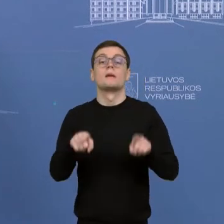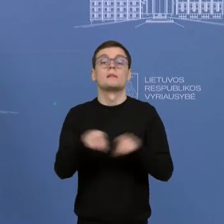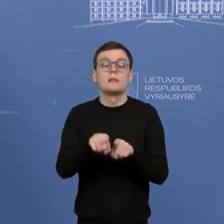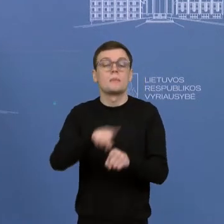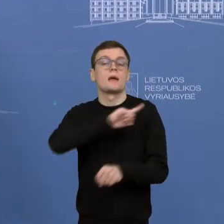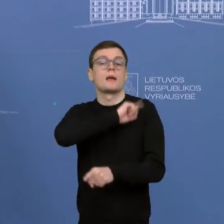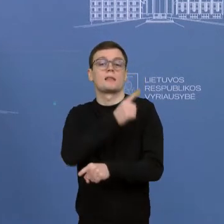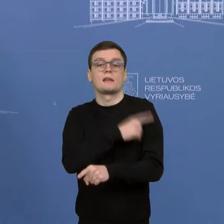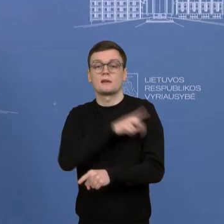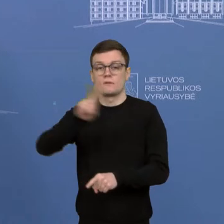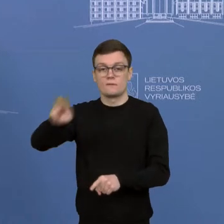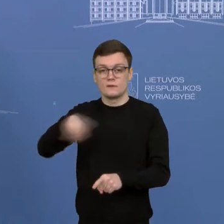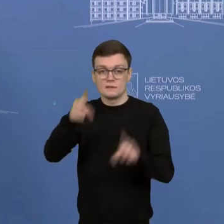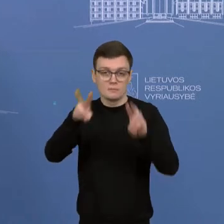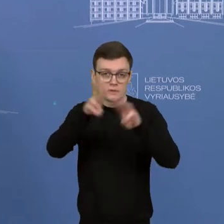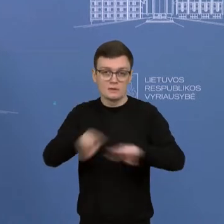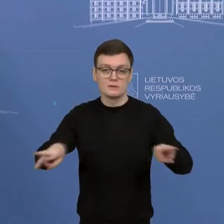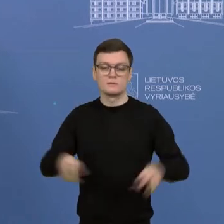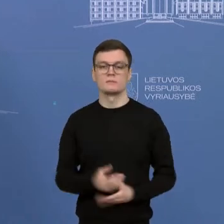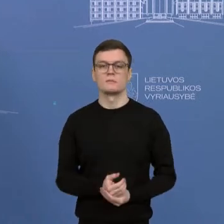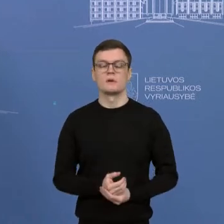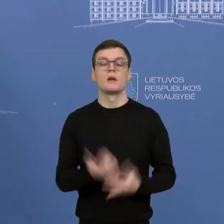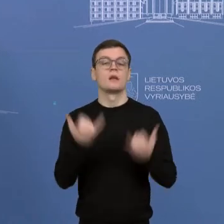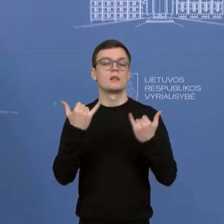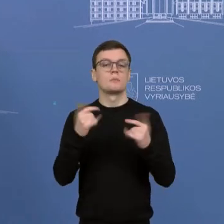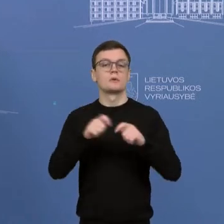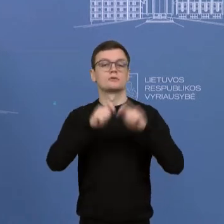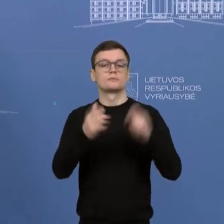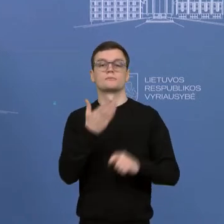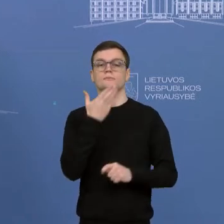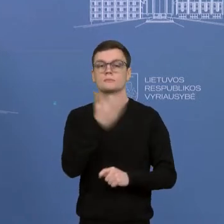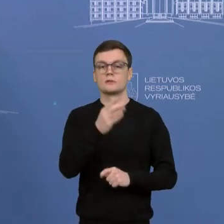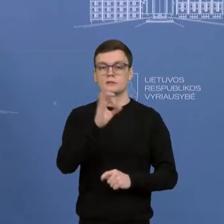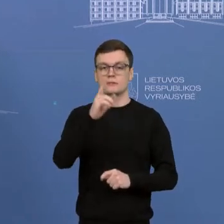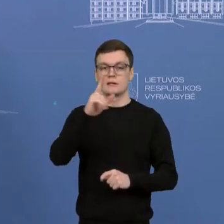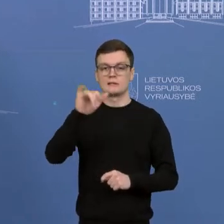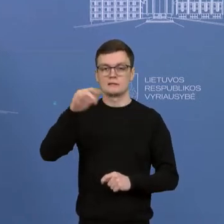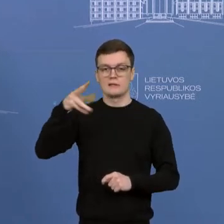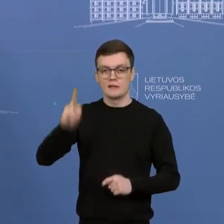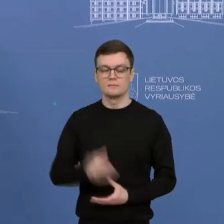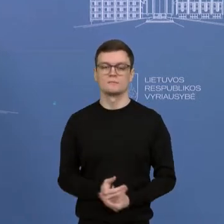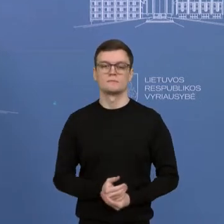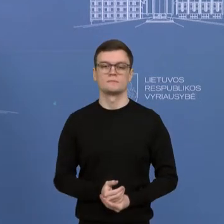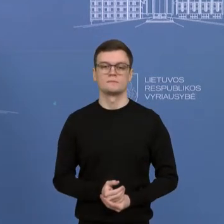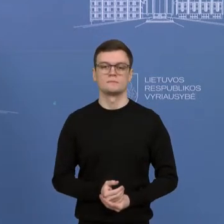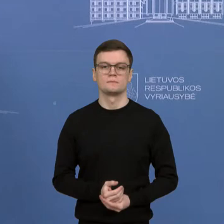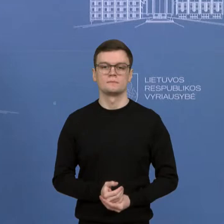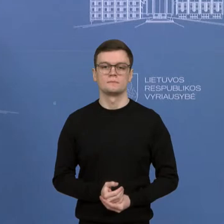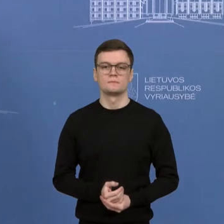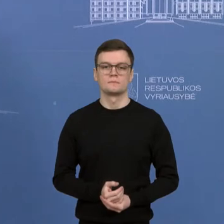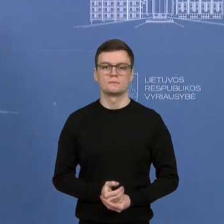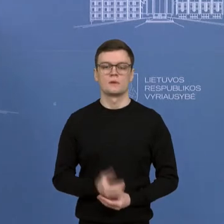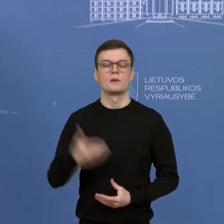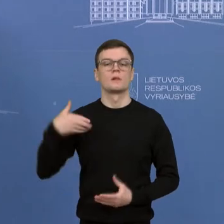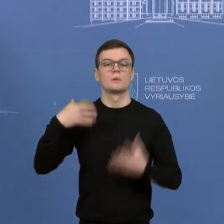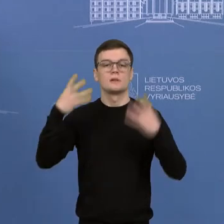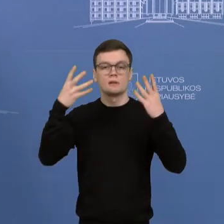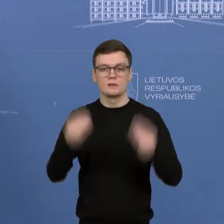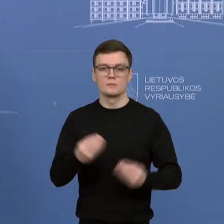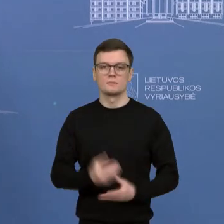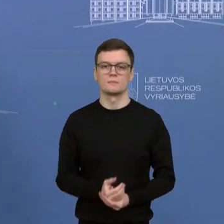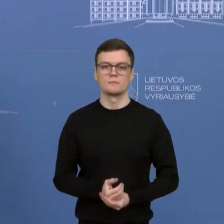energetikos viceministrė. Ir pradėsime nuo Gintarės Skaistės, finansų ministrės. Prašom. Labadiena.